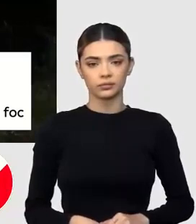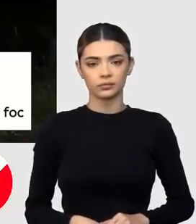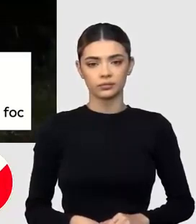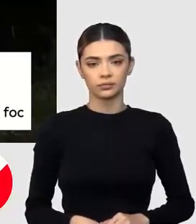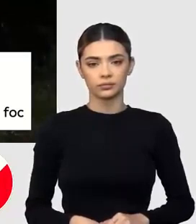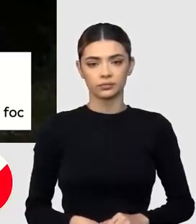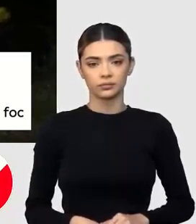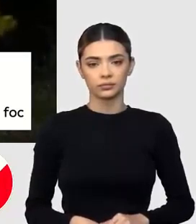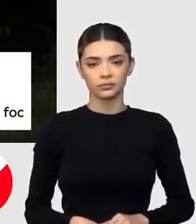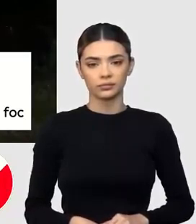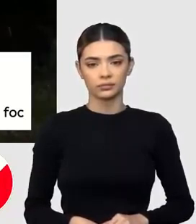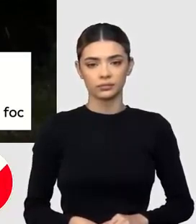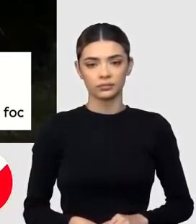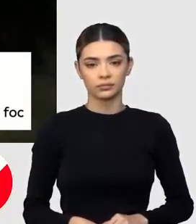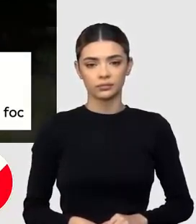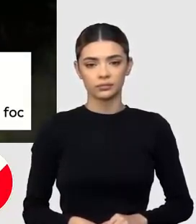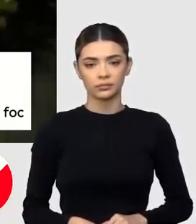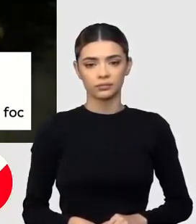Отстріл!